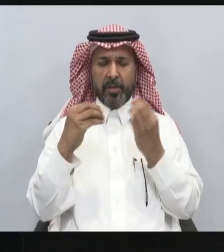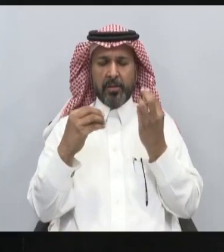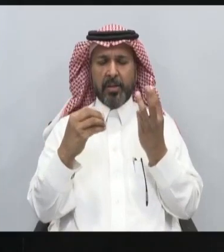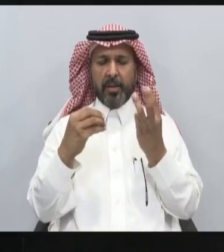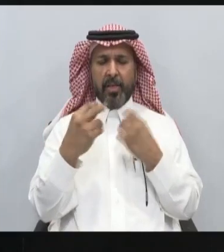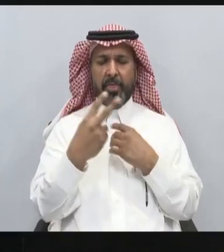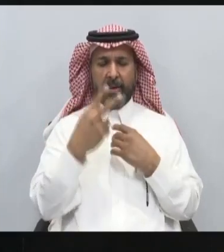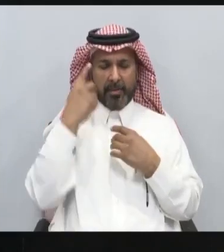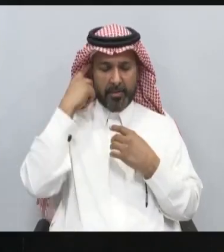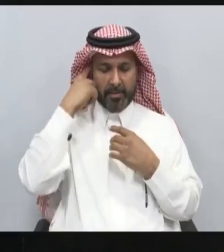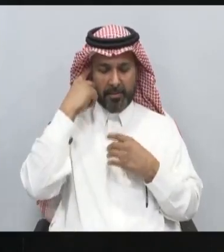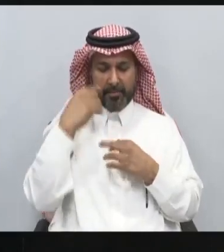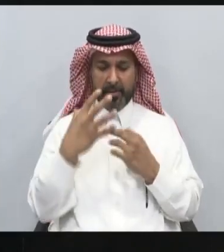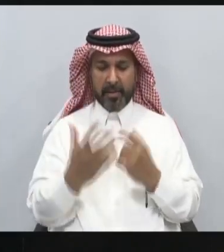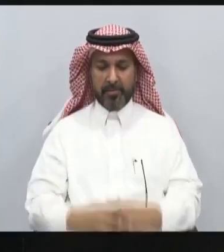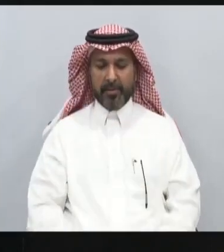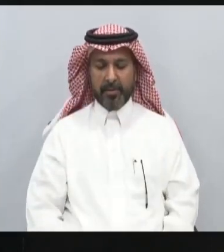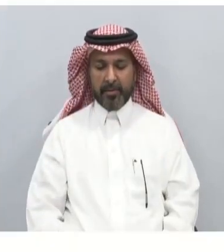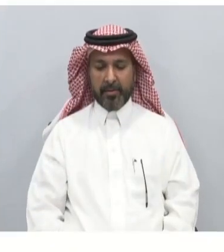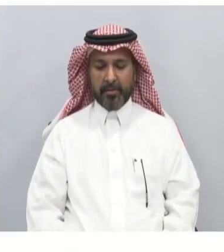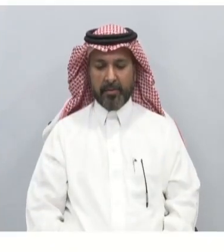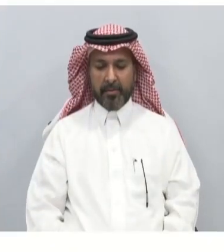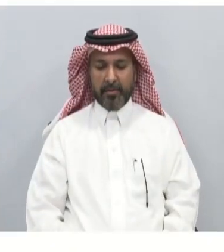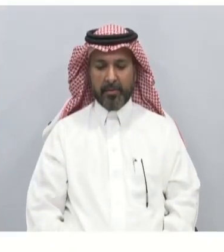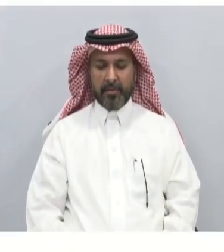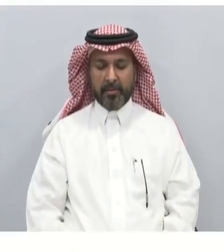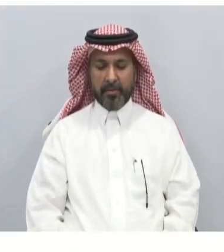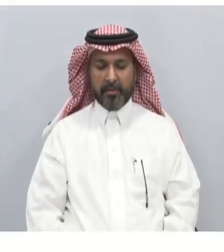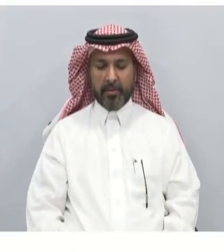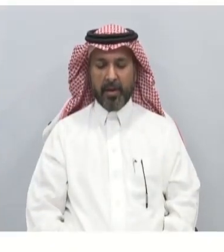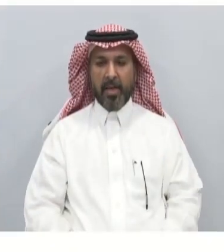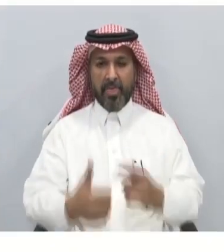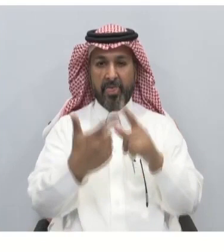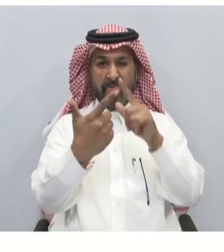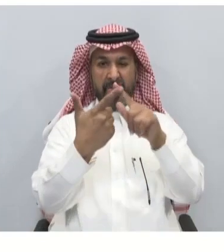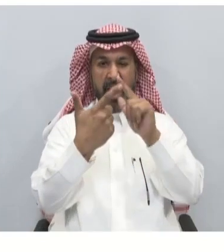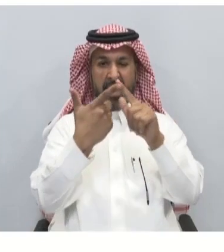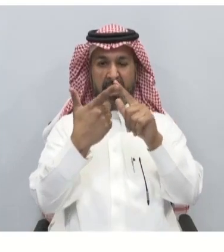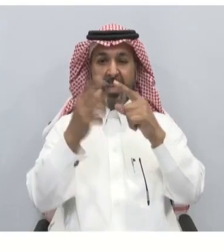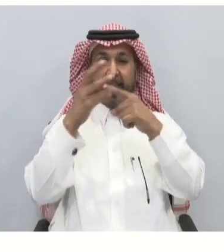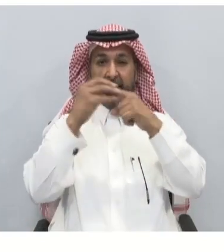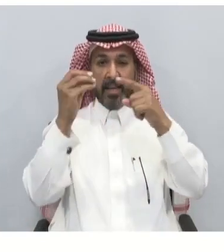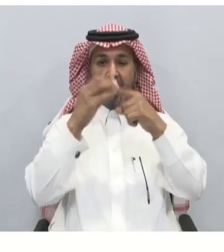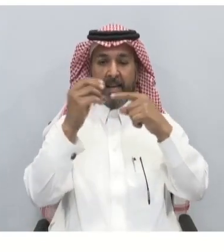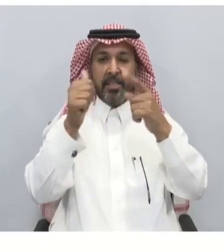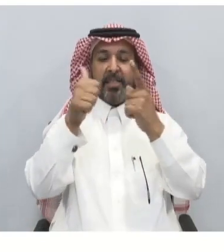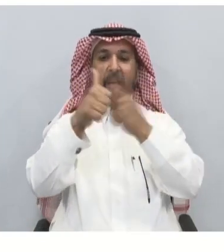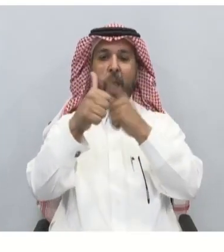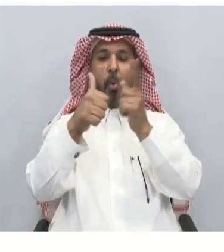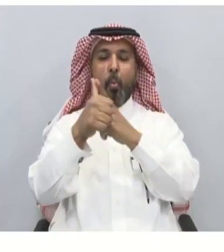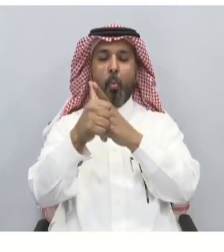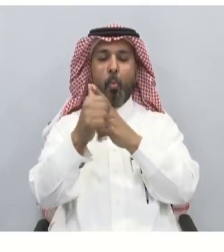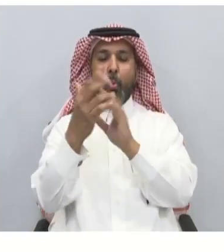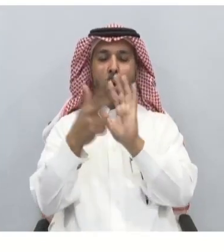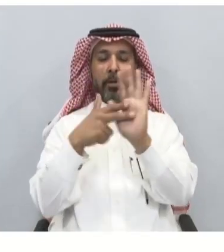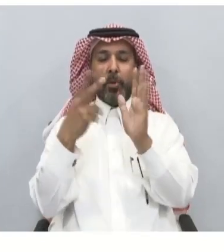وأحيانا ما يكون ظاهر. كيف نعرفه؟ نأخذ الحد الثاني نطرح منه الحد الأول، مثل المتتابعة